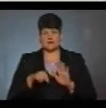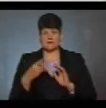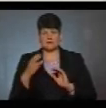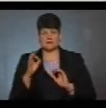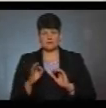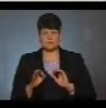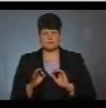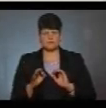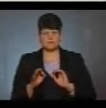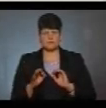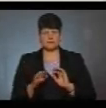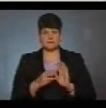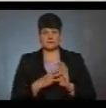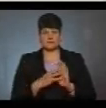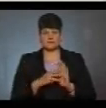9,3%,